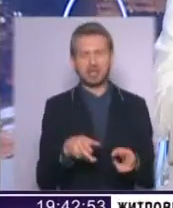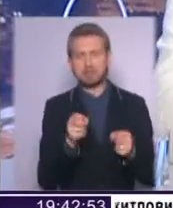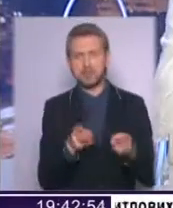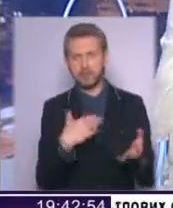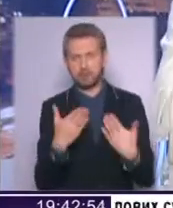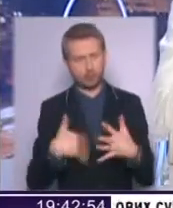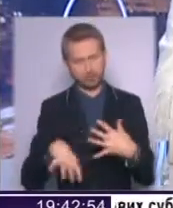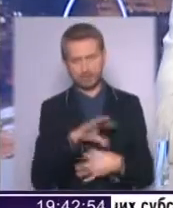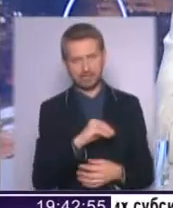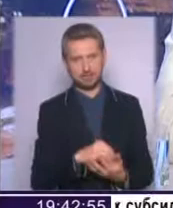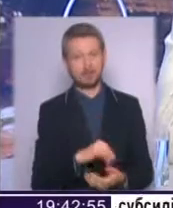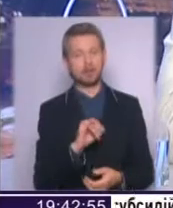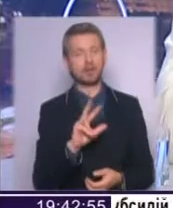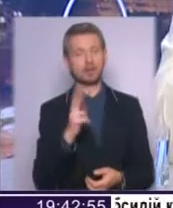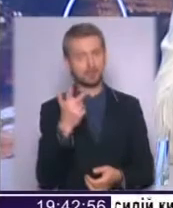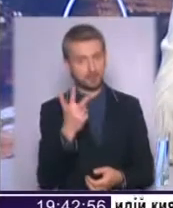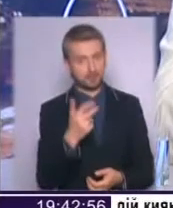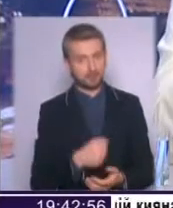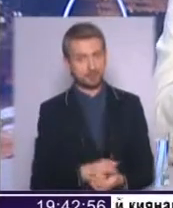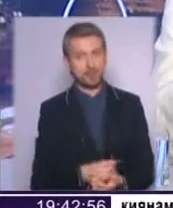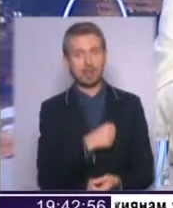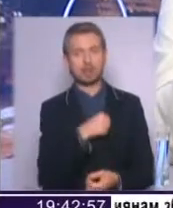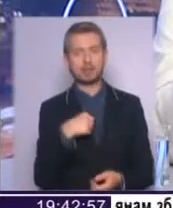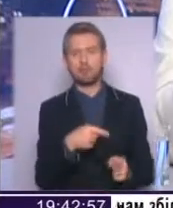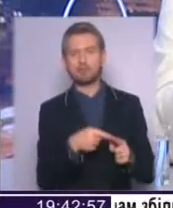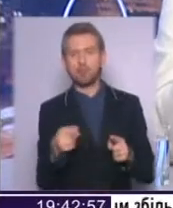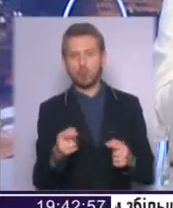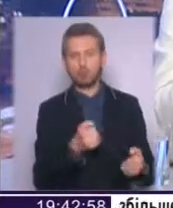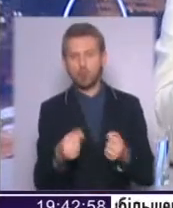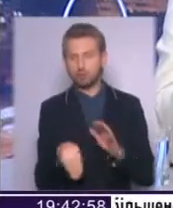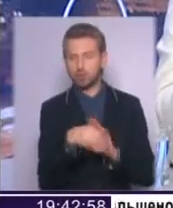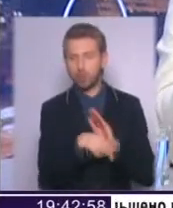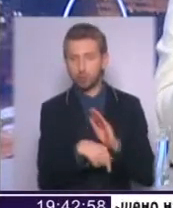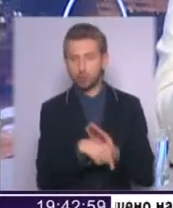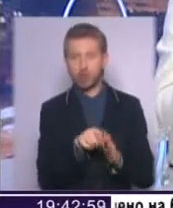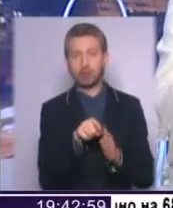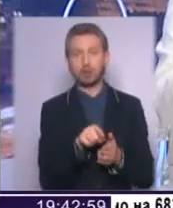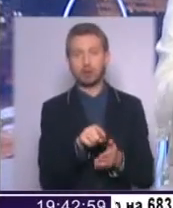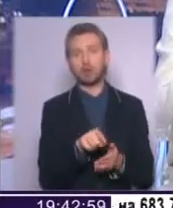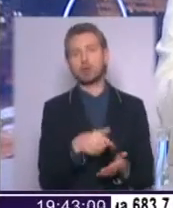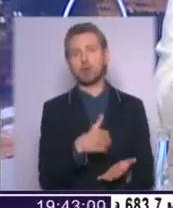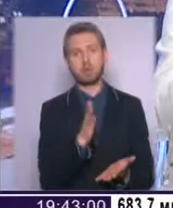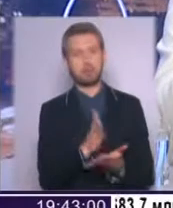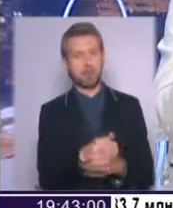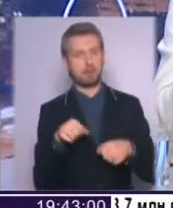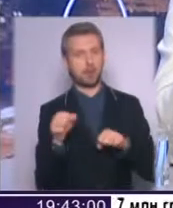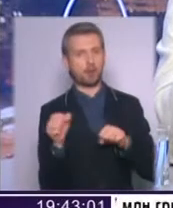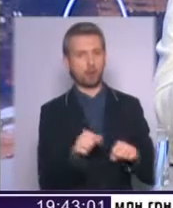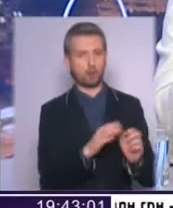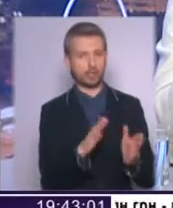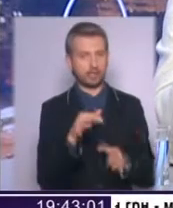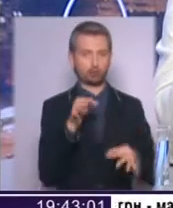всіх. І третій момент. Сам процес боротьби з корупцією. От маєте правоохоронну систему. Суди, міліція,